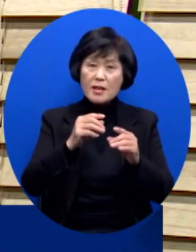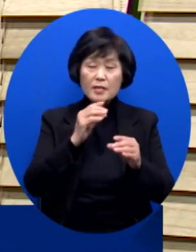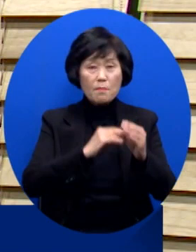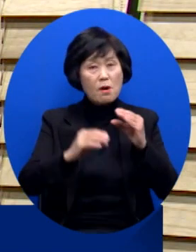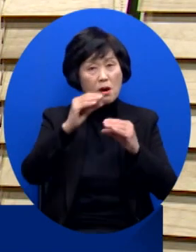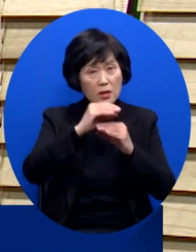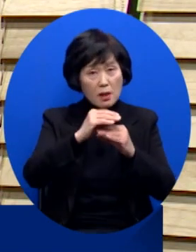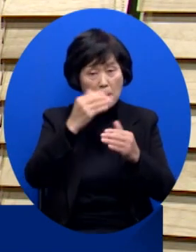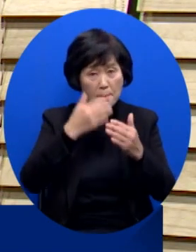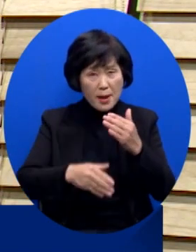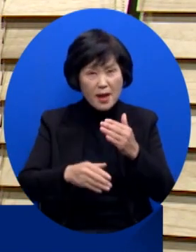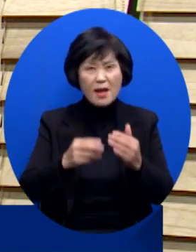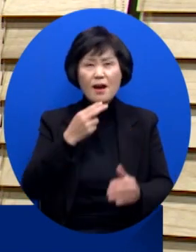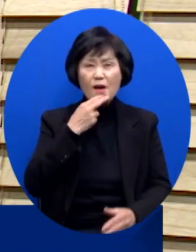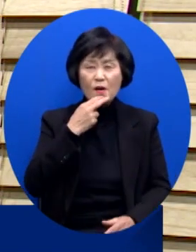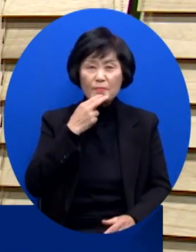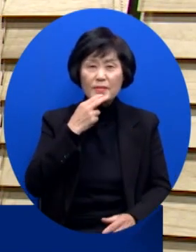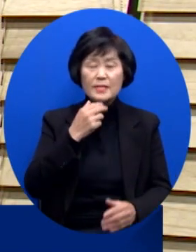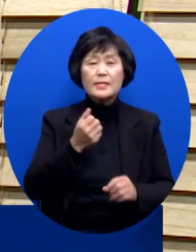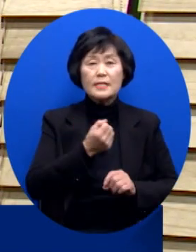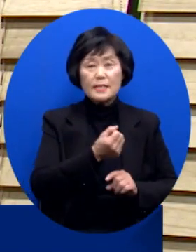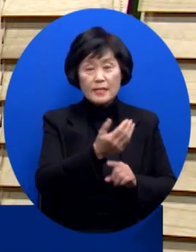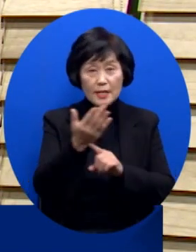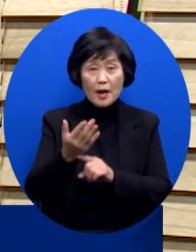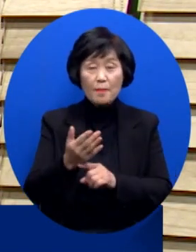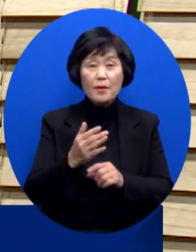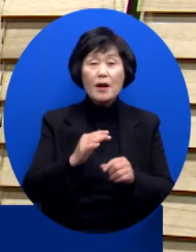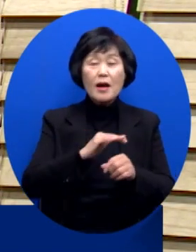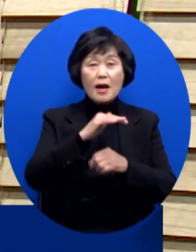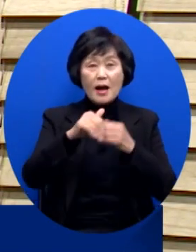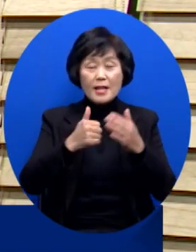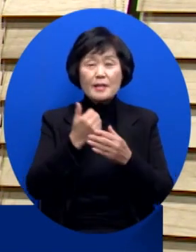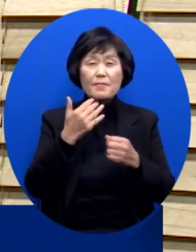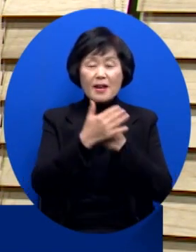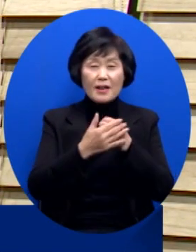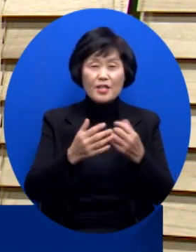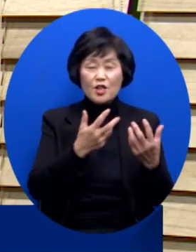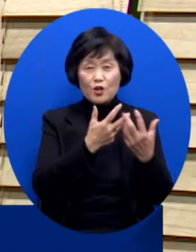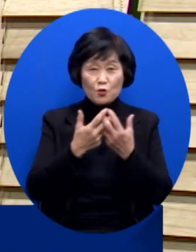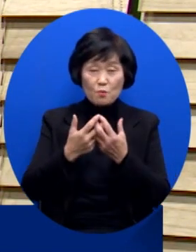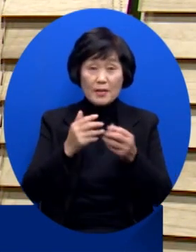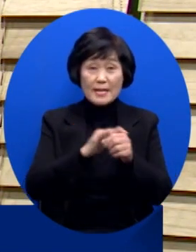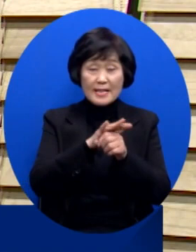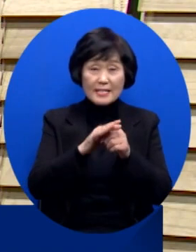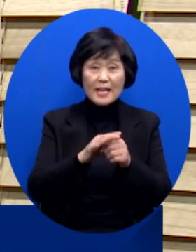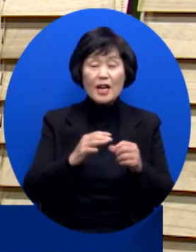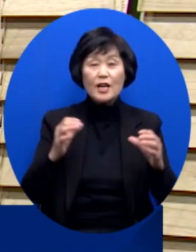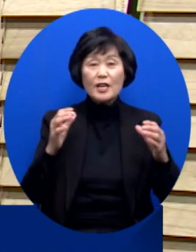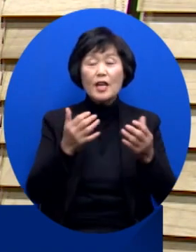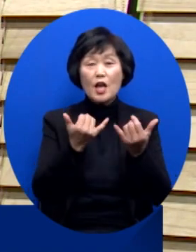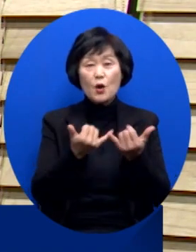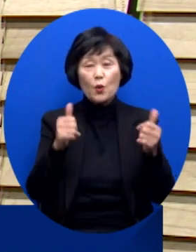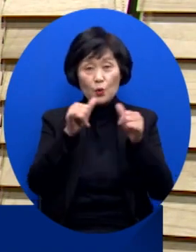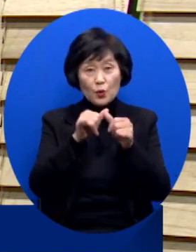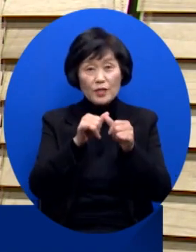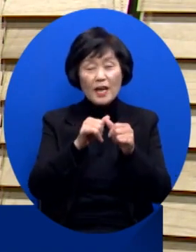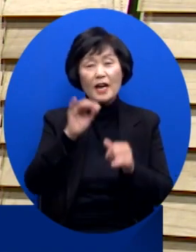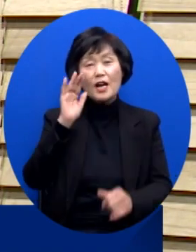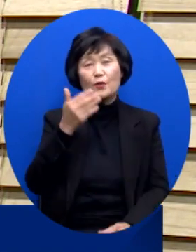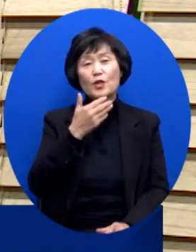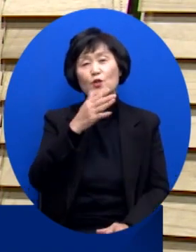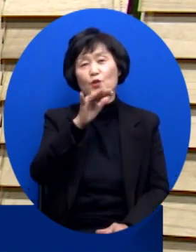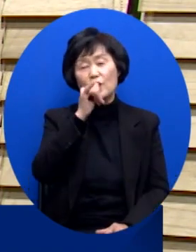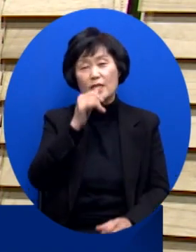목사, 그리고 사랑이 넘치는 정말 사랑의 공동체, 우리 경산 나눔과 섬김의 교회가 그런 교회가 될 수 있도록